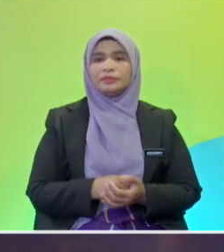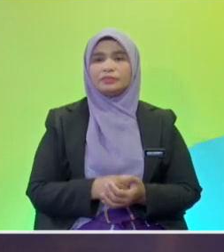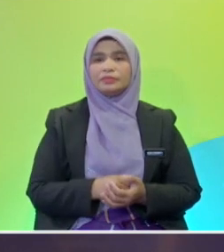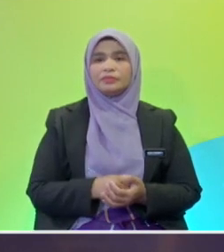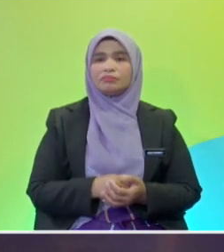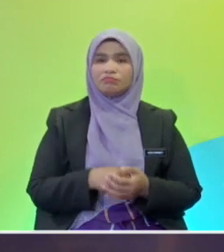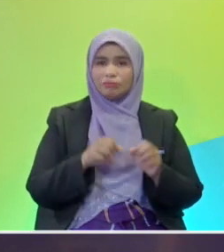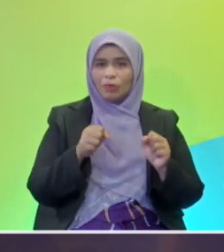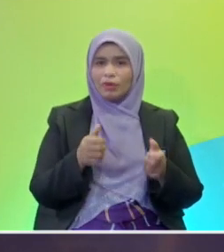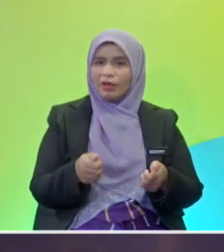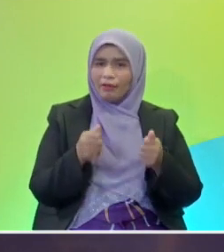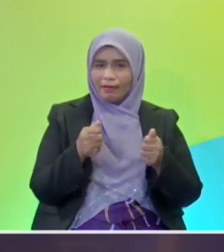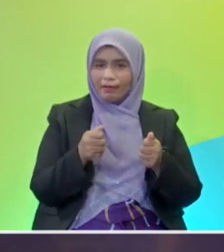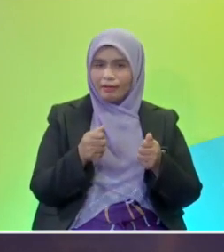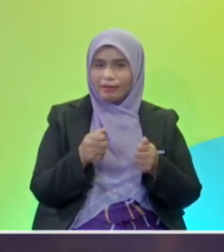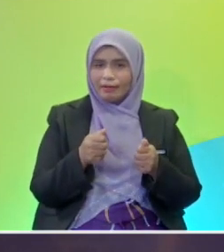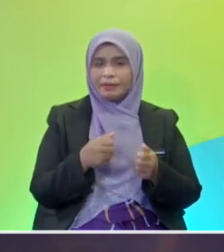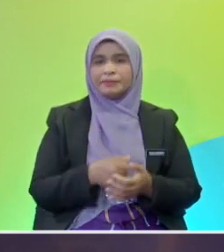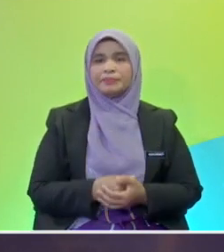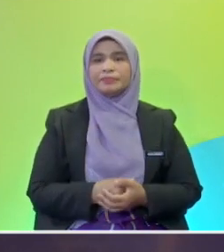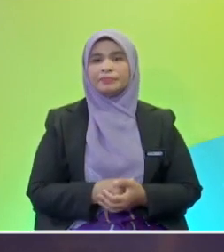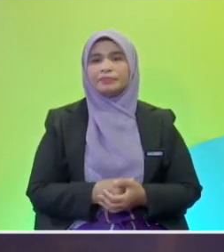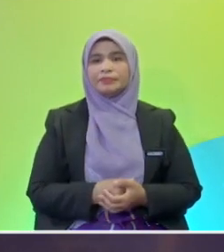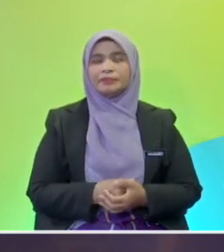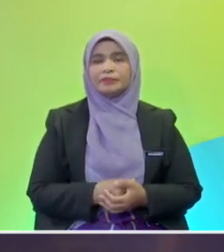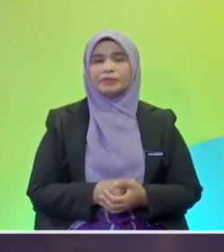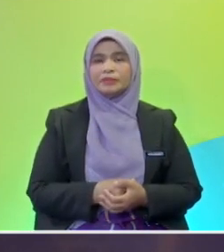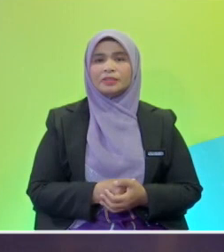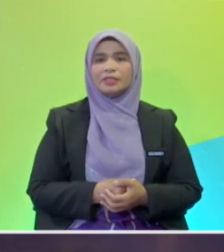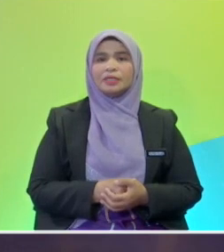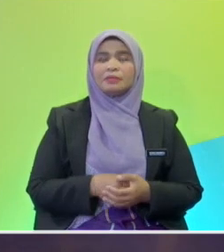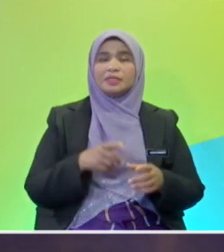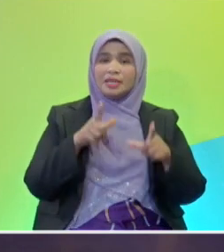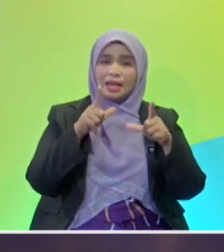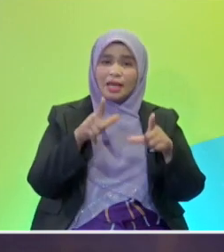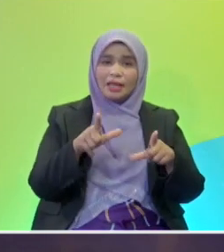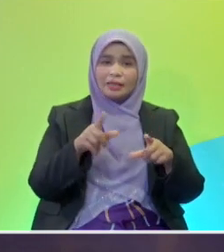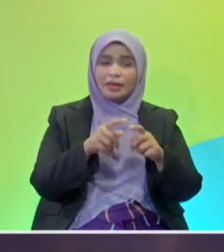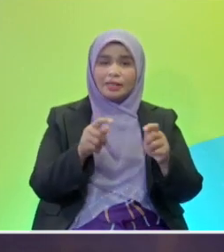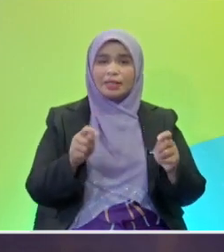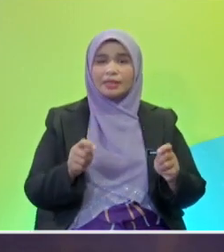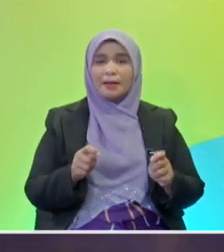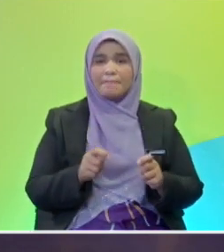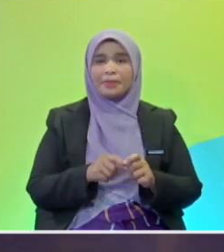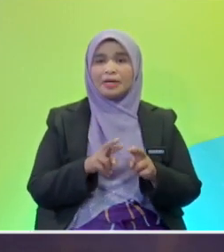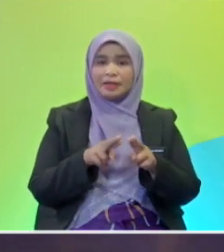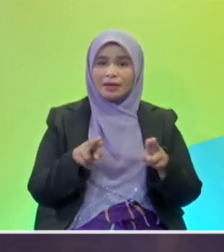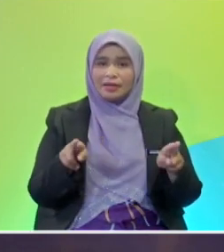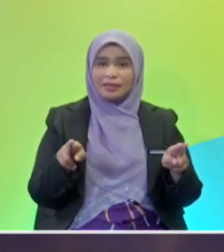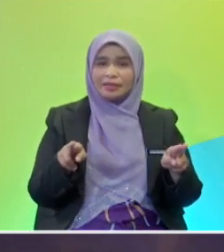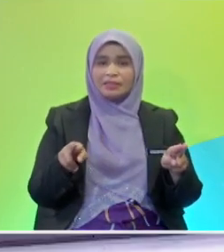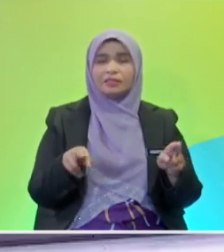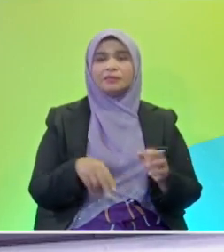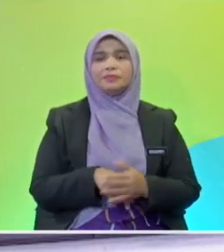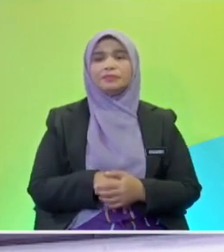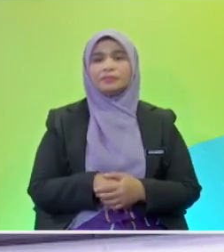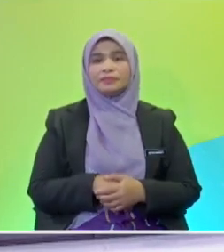ni ke kena letak di atas pemuka yang rata Ok Dia kena letak tempat yang rata supaya kapur Tu nampak jelas kalau macam ni susah Mira